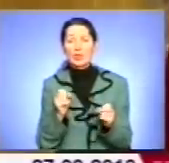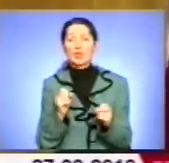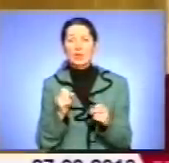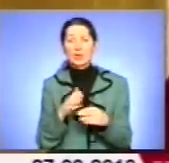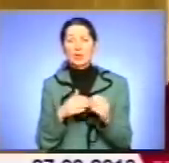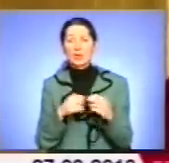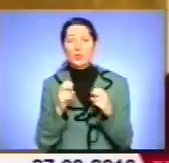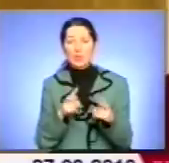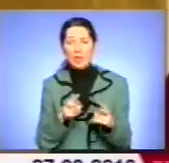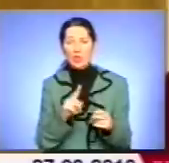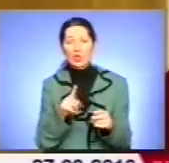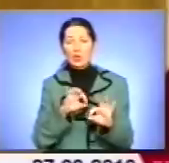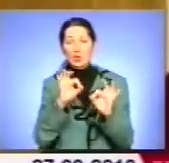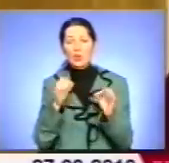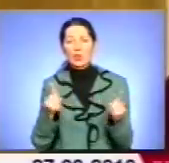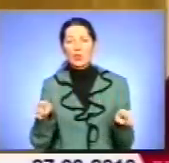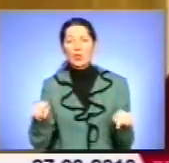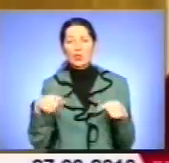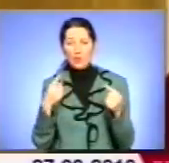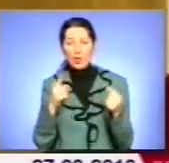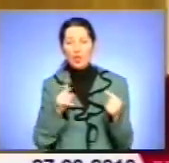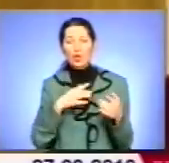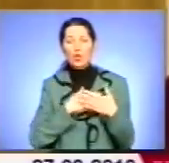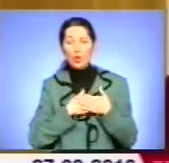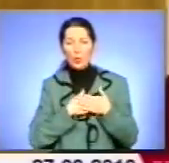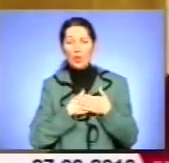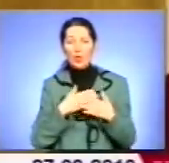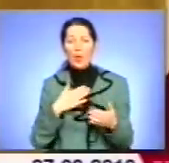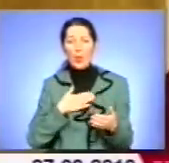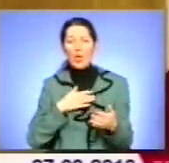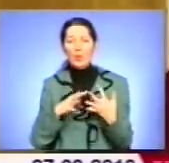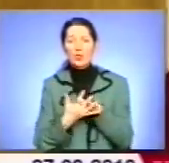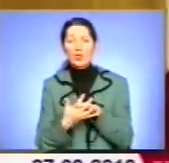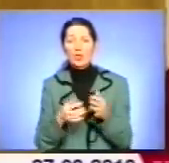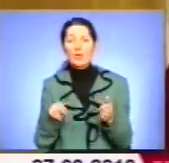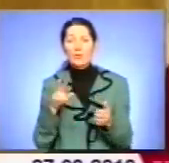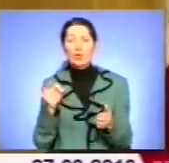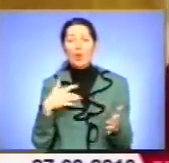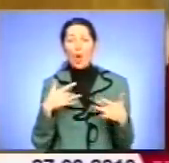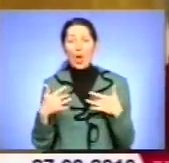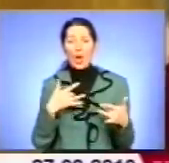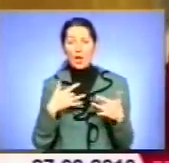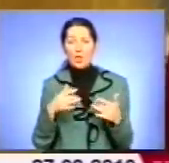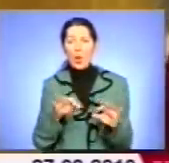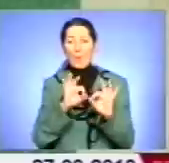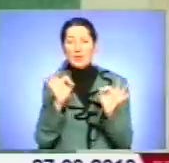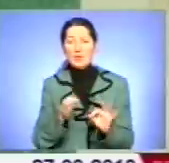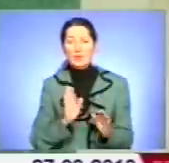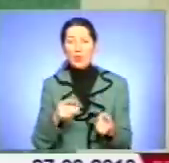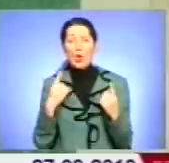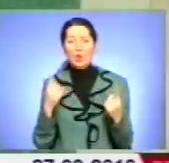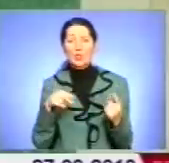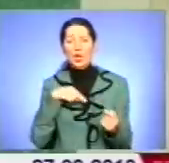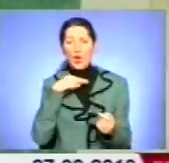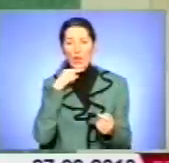щось творити, щось любити. В моєму селі до драматичного мистецтва була колосальна увага. За роки,